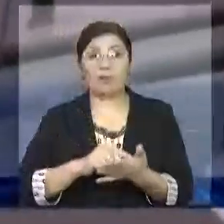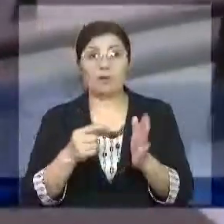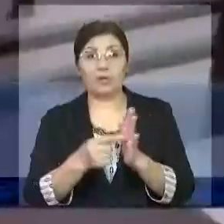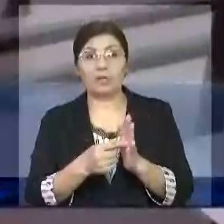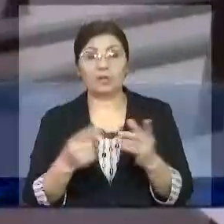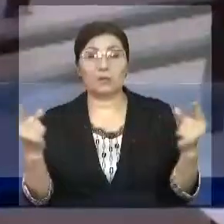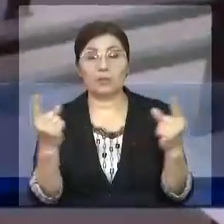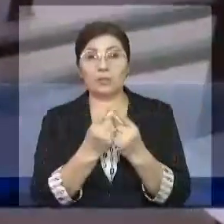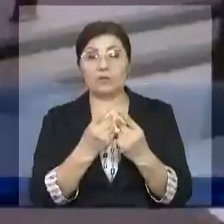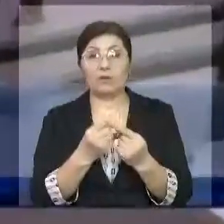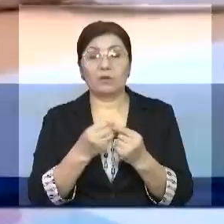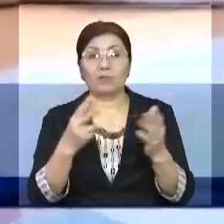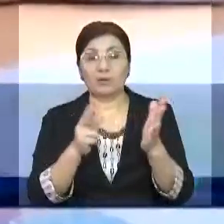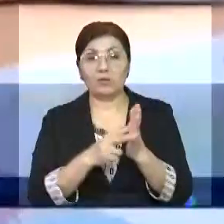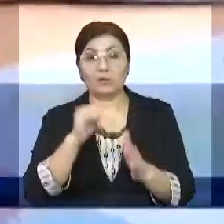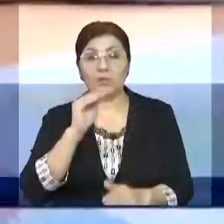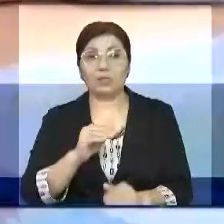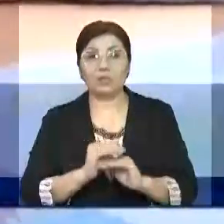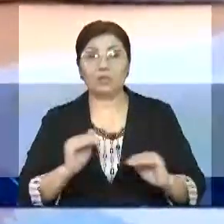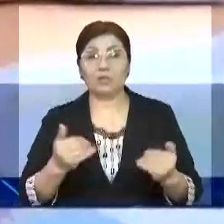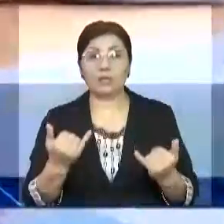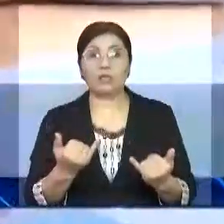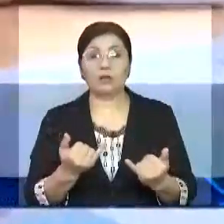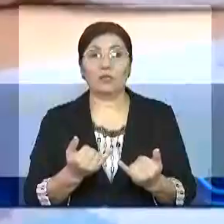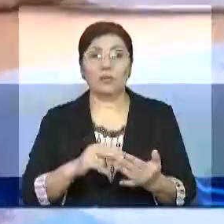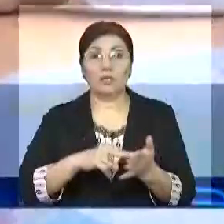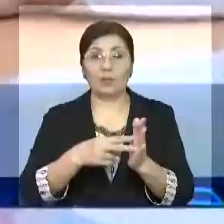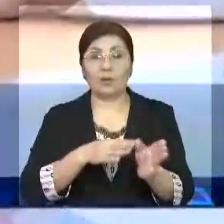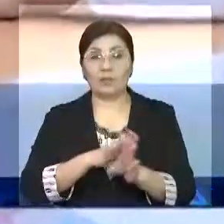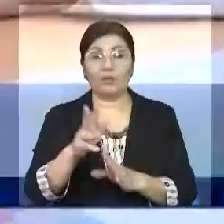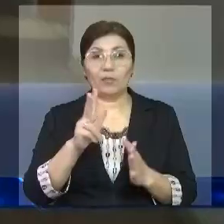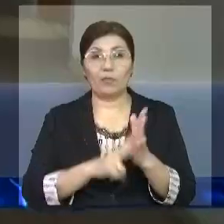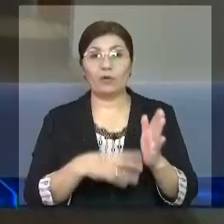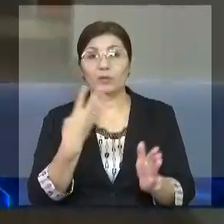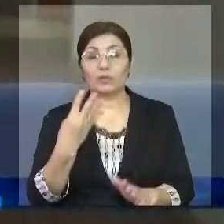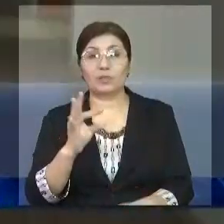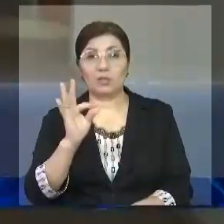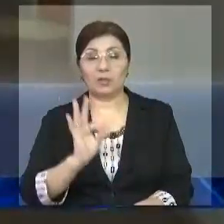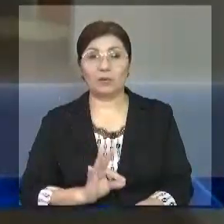более 18 тысяч детей. На сегодня план выполнен на 84%.